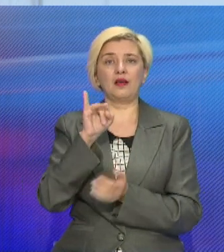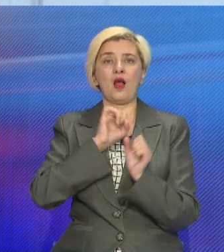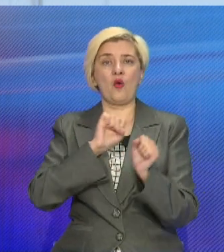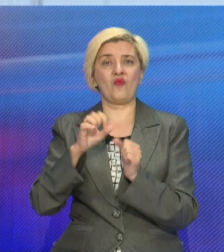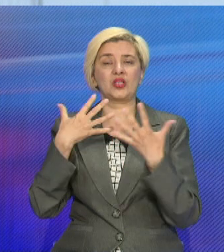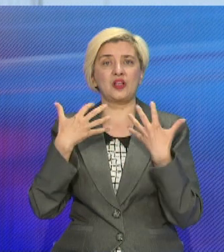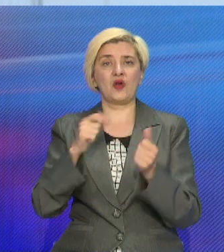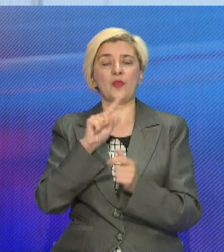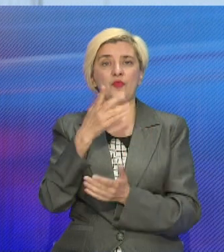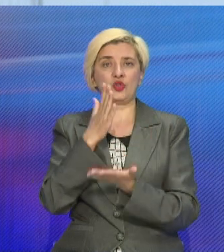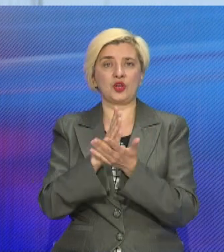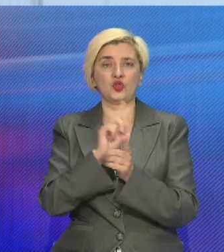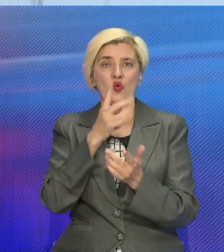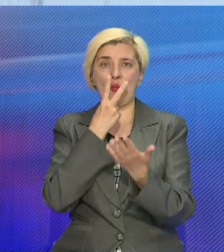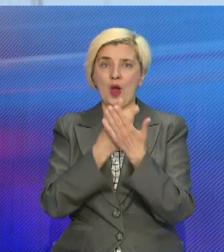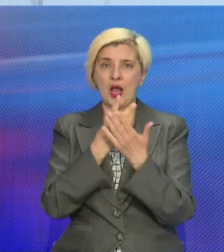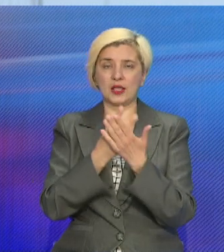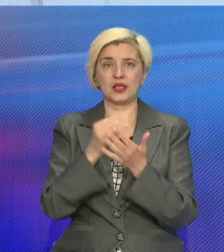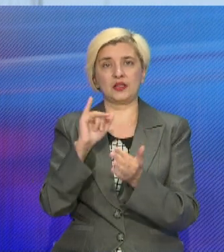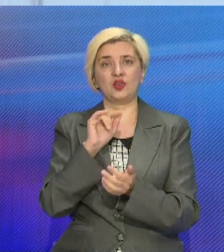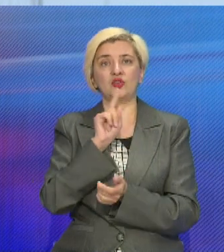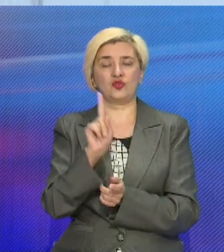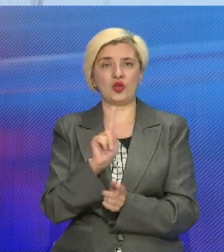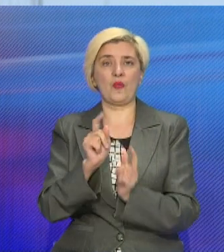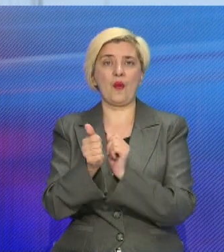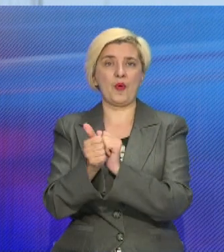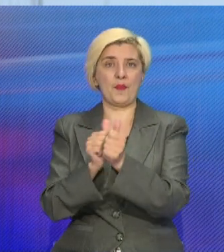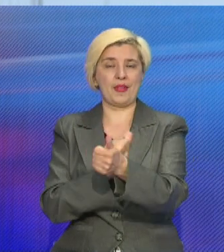і Білорусі є чим обмінятися з нами.